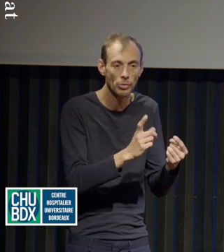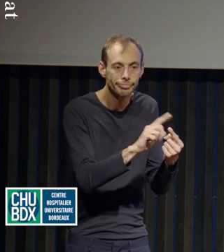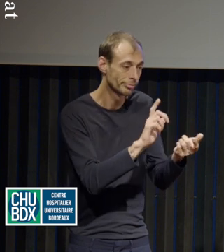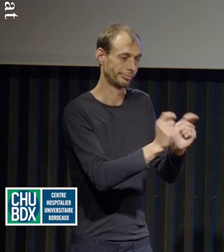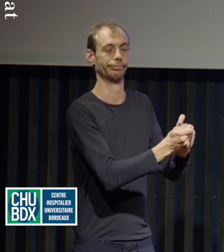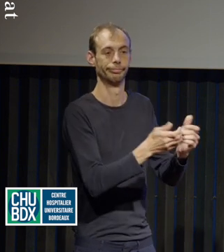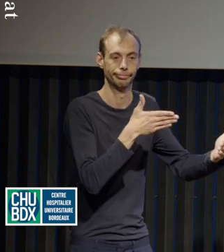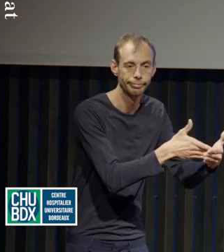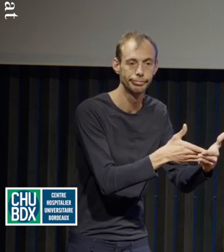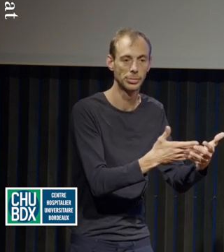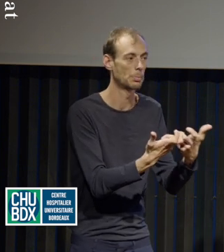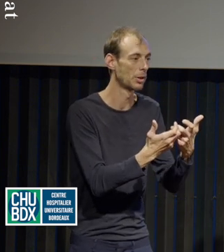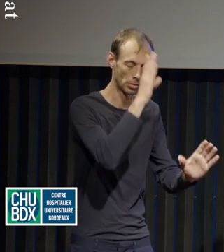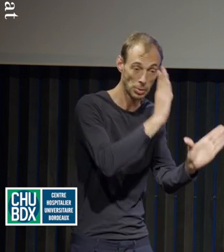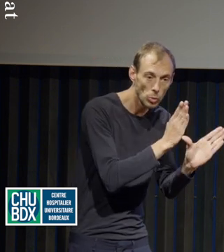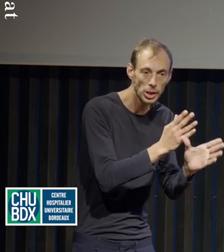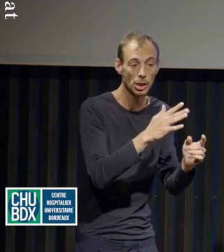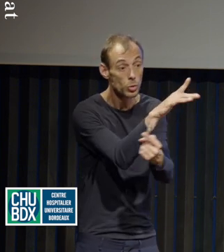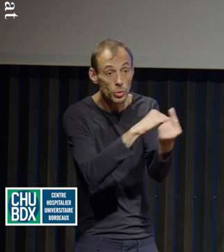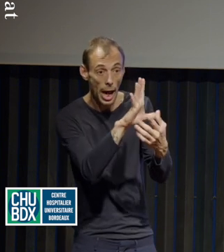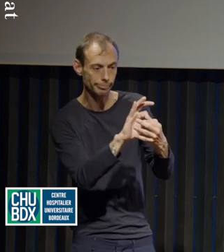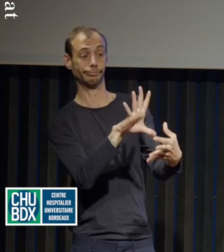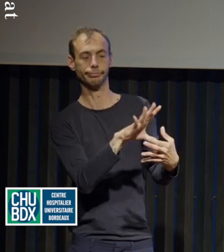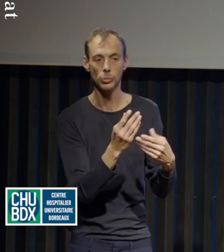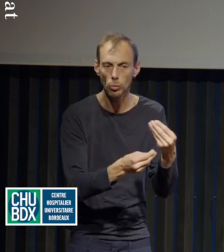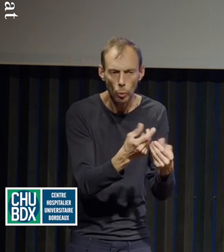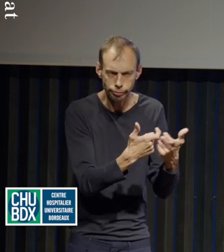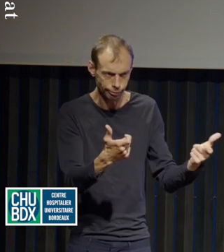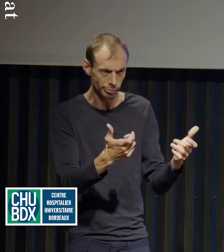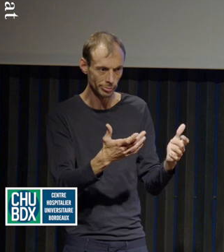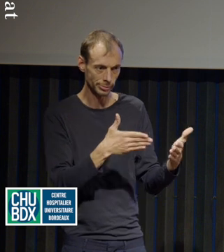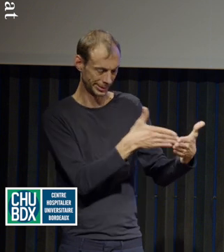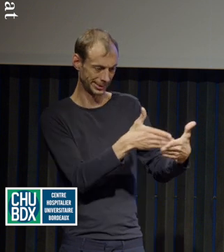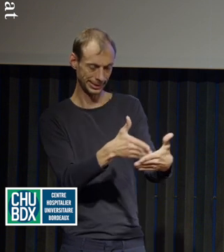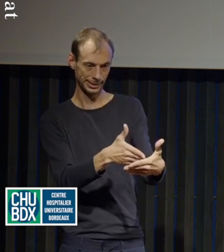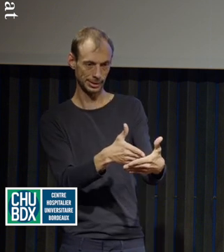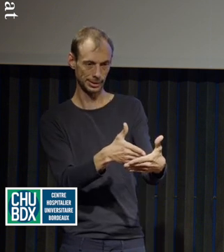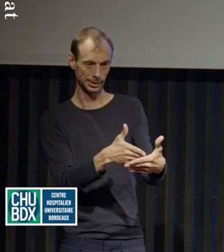fois psychologique mais aussi social, donc avec une altération très importante